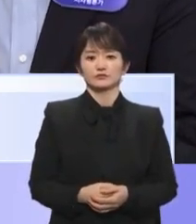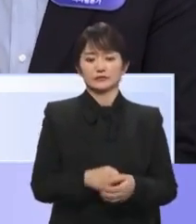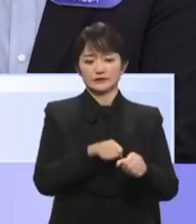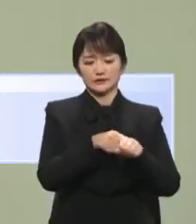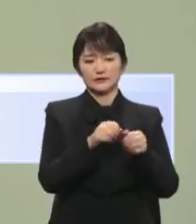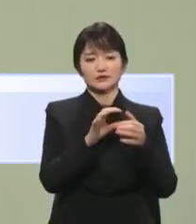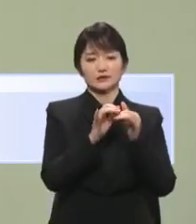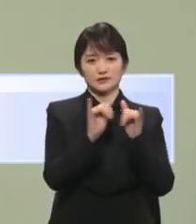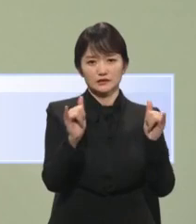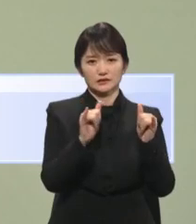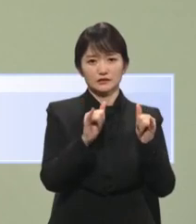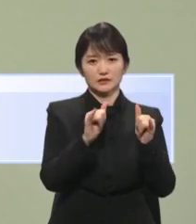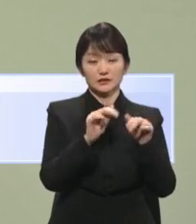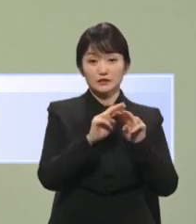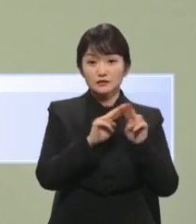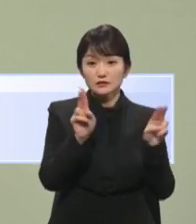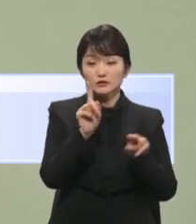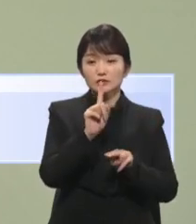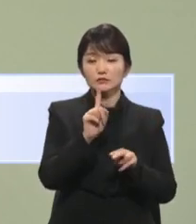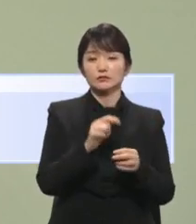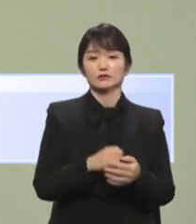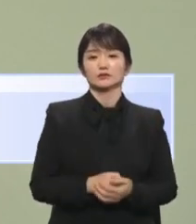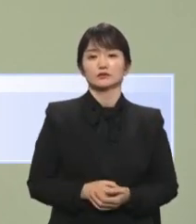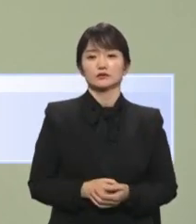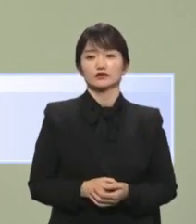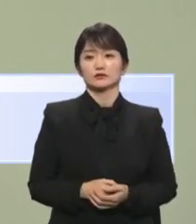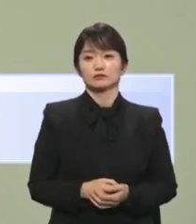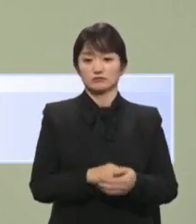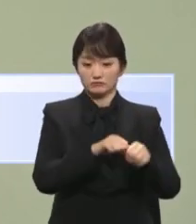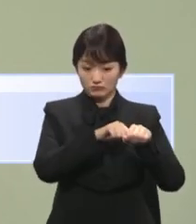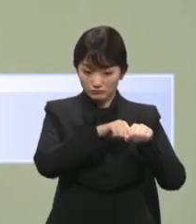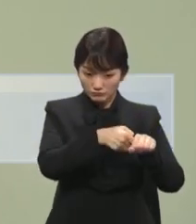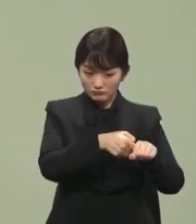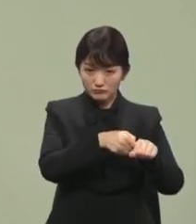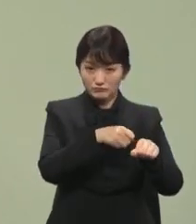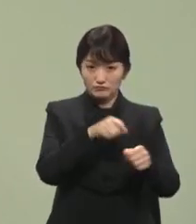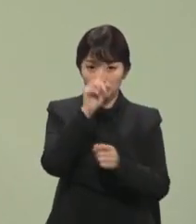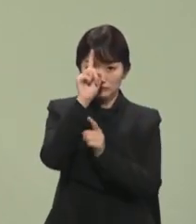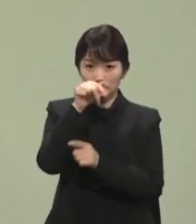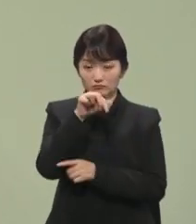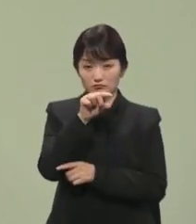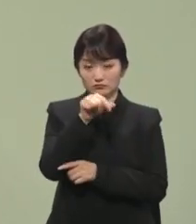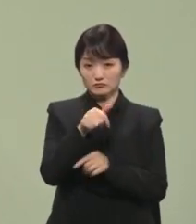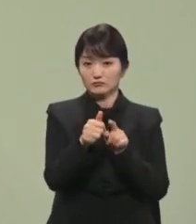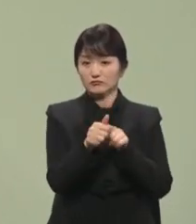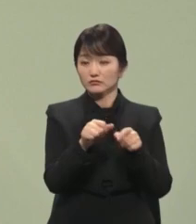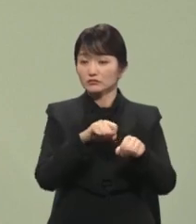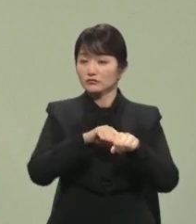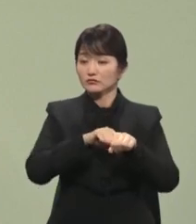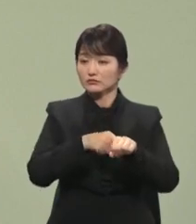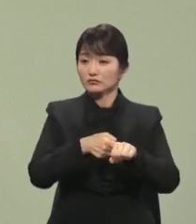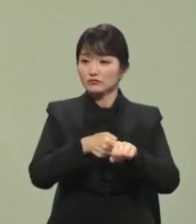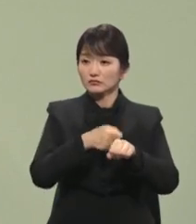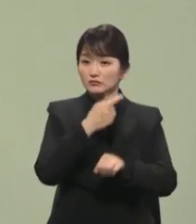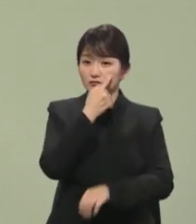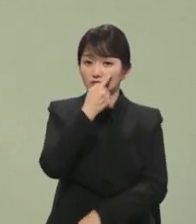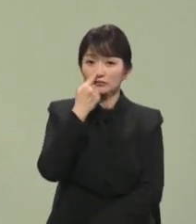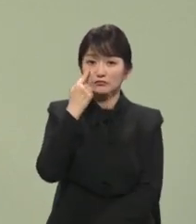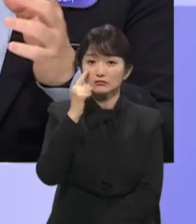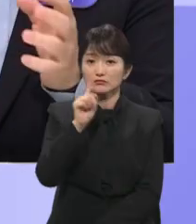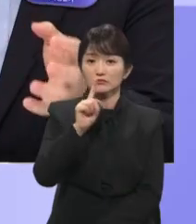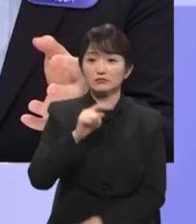것인데 결국 이제 신인규 변호사 말씀하셨듯이 징계라는 거는 지금 이준석 전 대표에 대한 징계라는 거는 어쨌든 확인이 돼야 되는 건